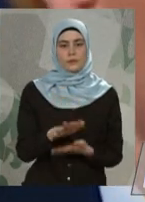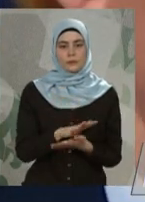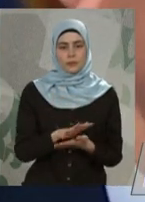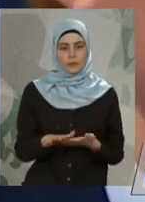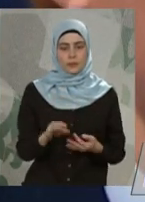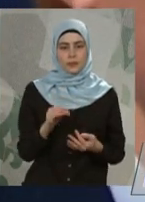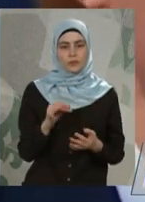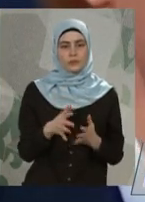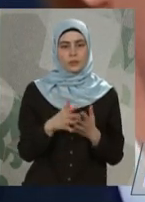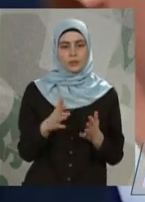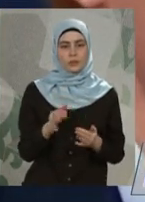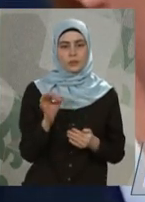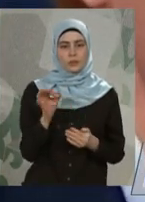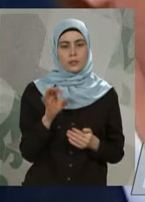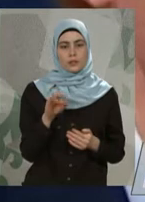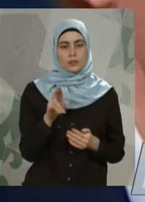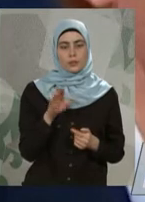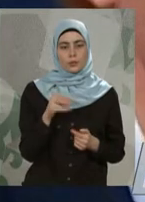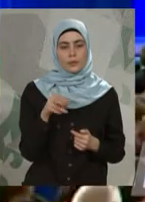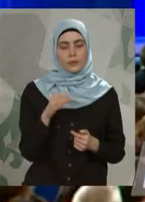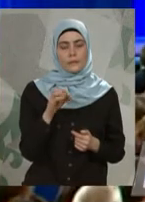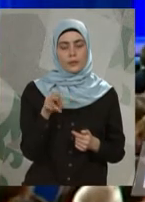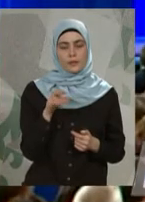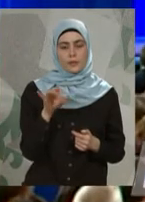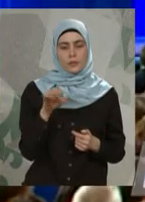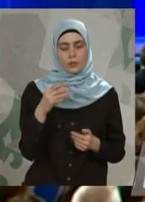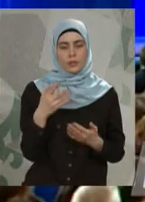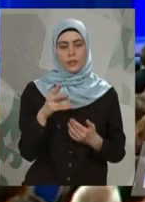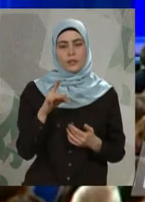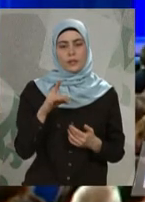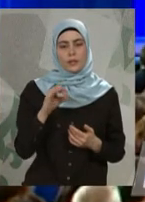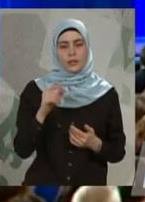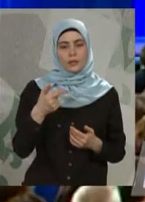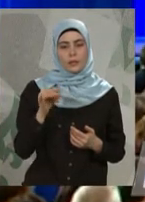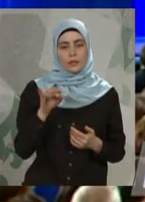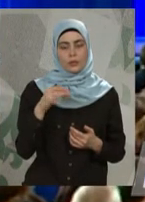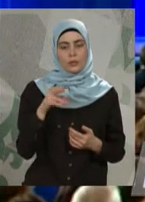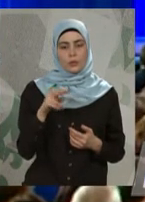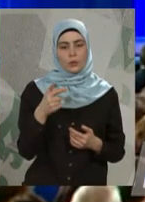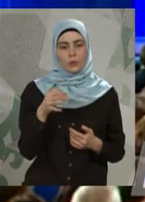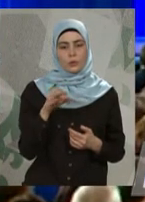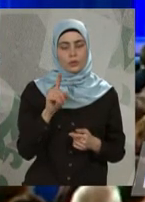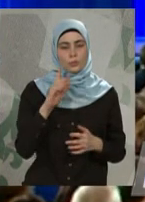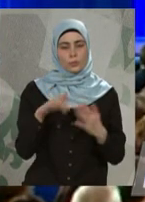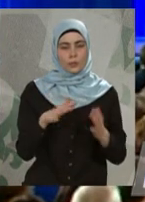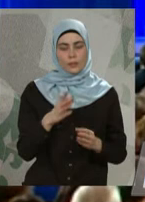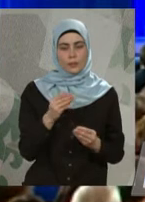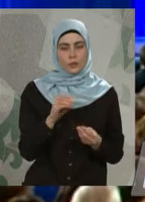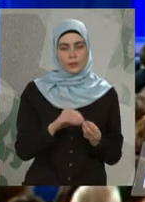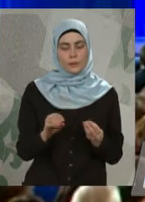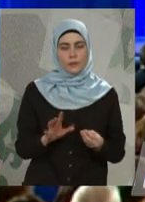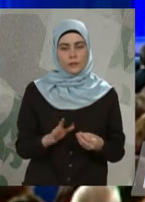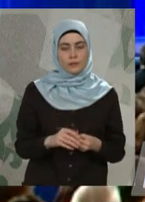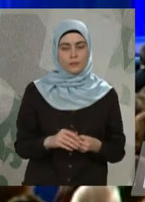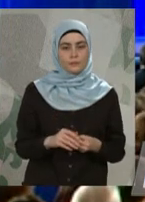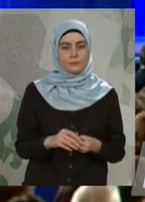с большой скидкой по федеральной или региональной льготе, чтобы путаницы здесь больше не было. Также